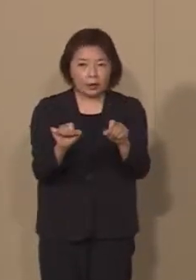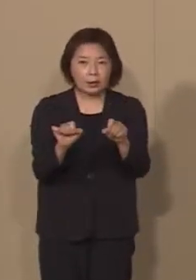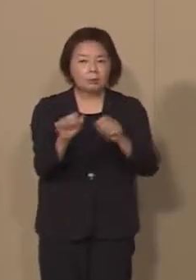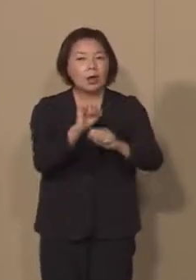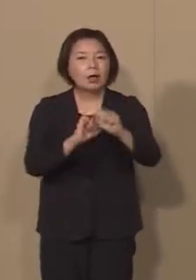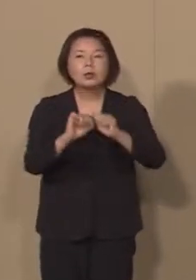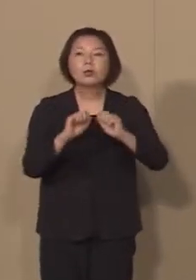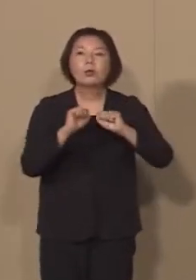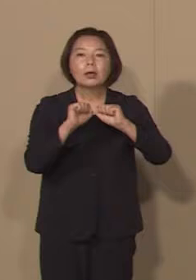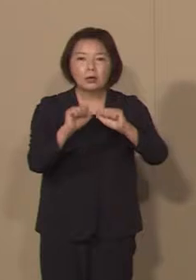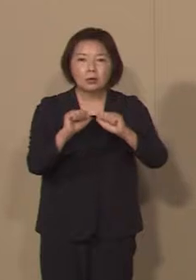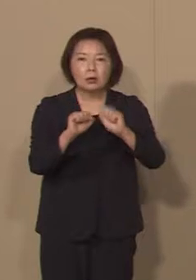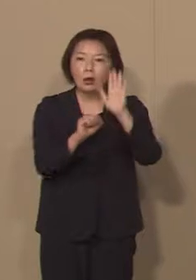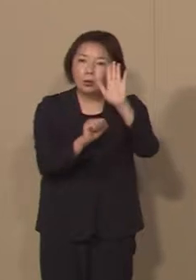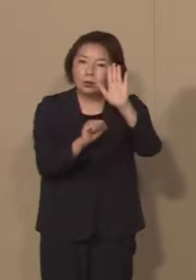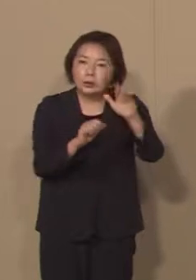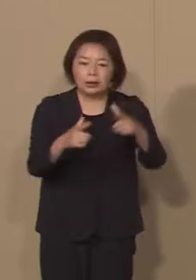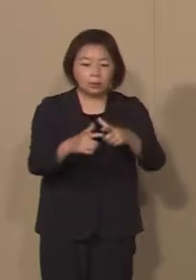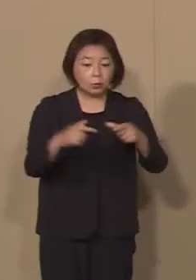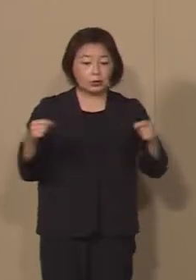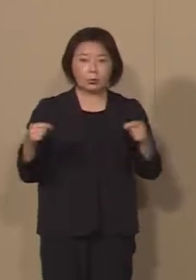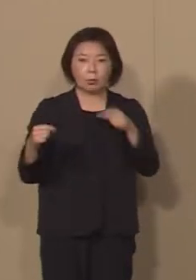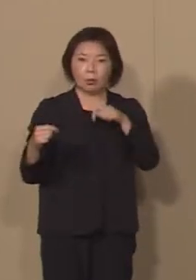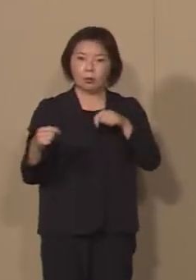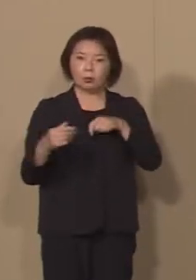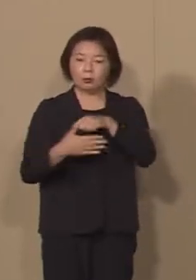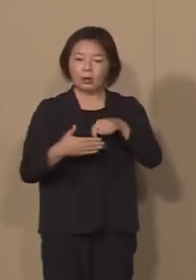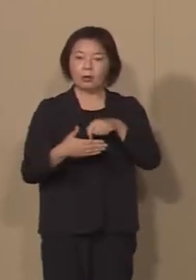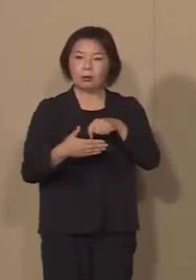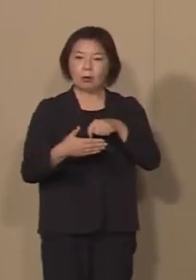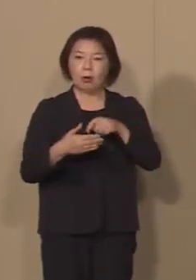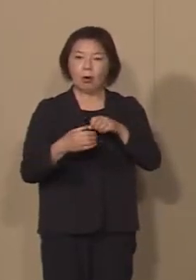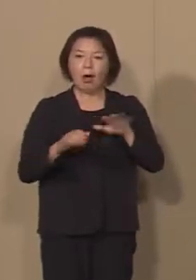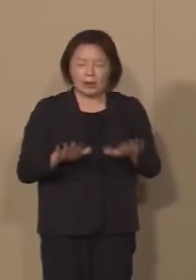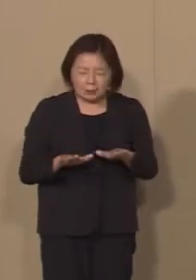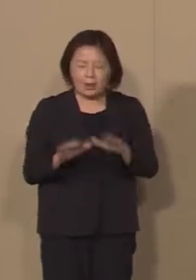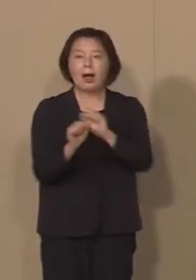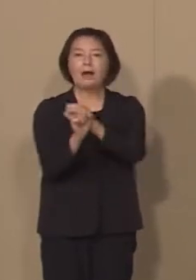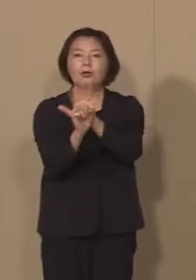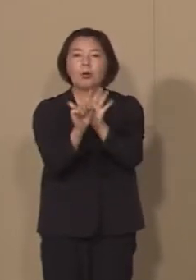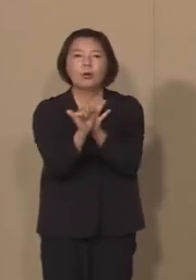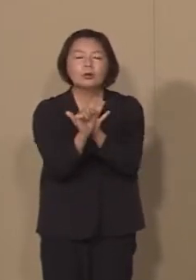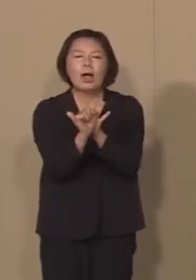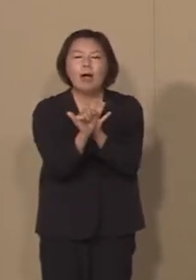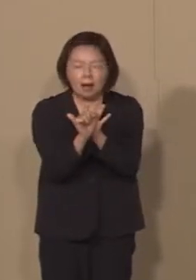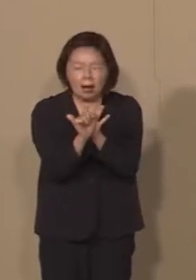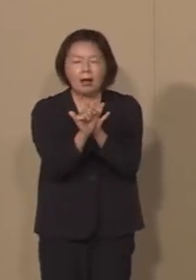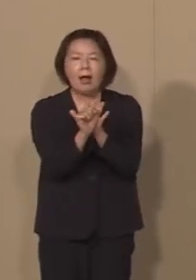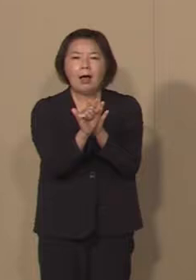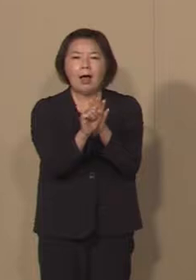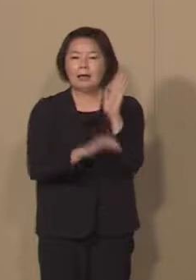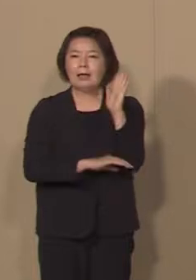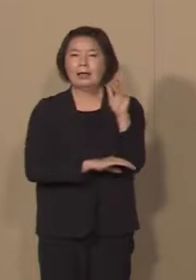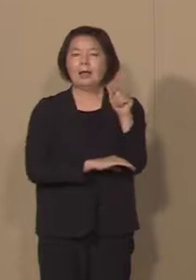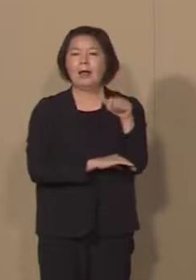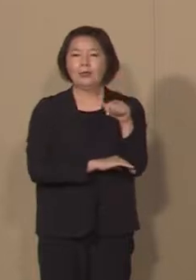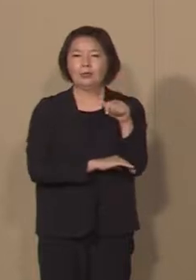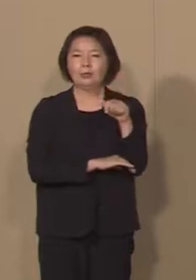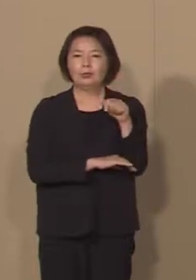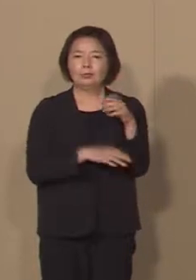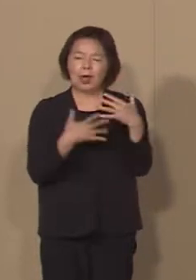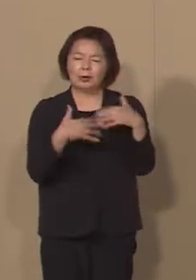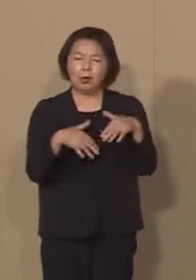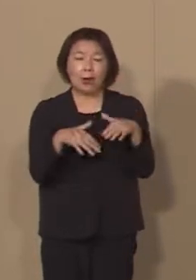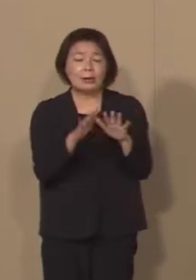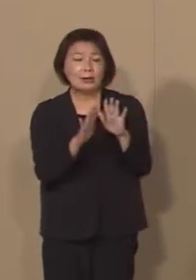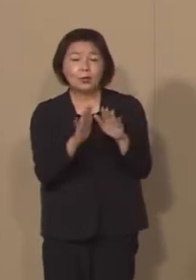上でこの先の日本っていうのがやっぱりこの頃なで非常に個性時のまあもう弱さっていうんですかね